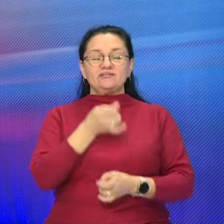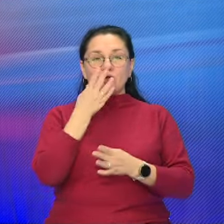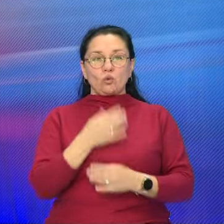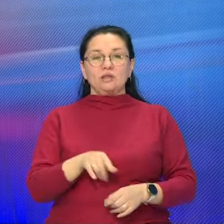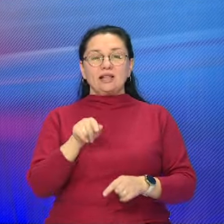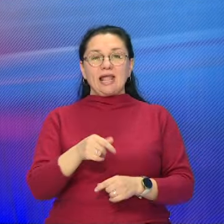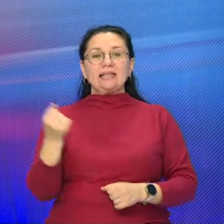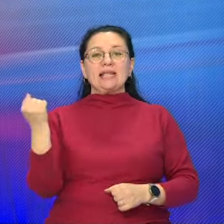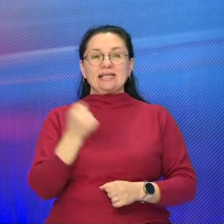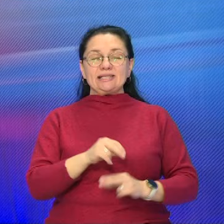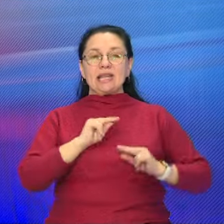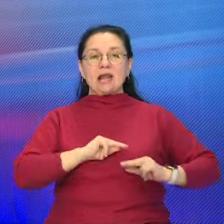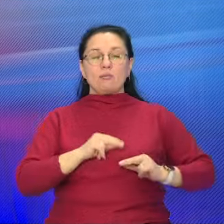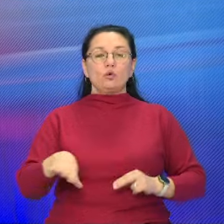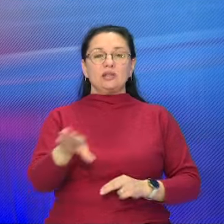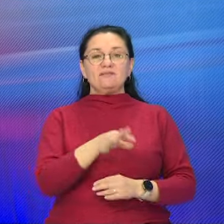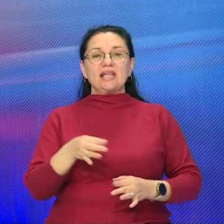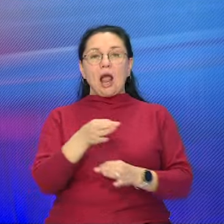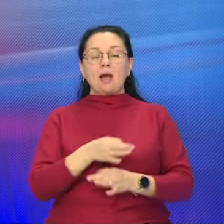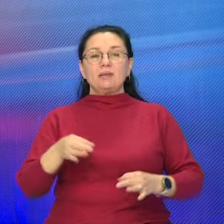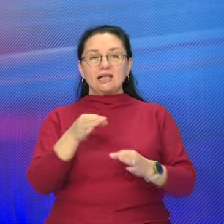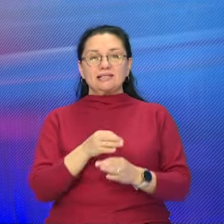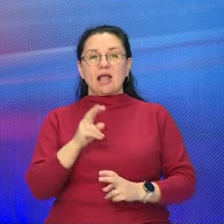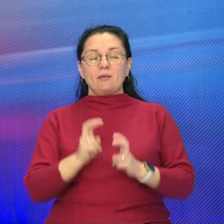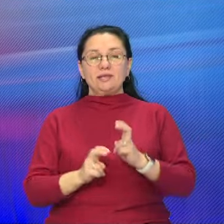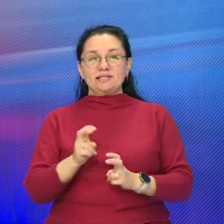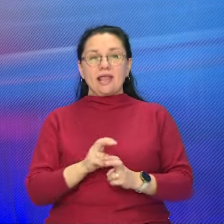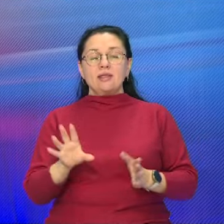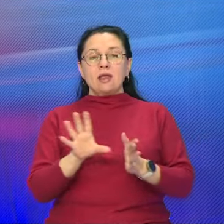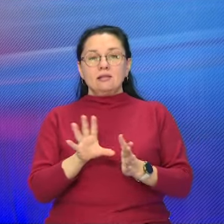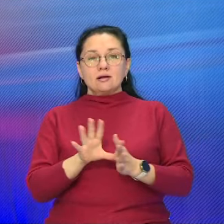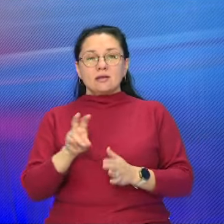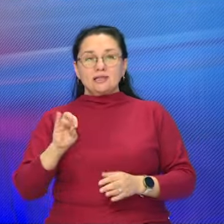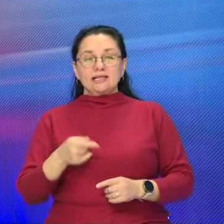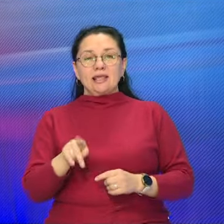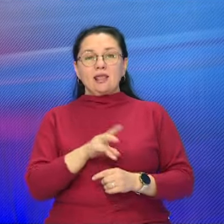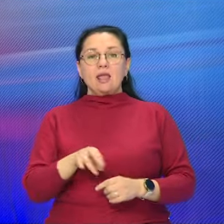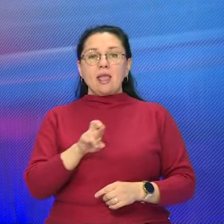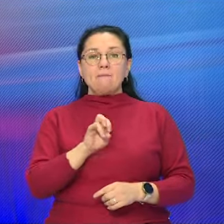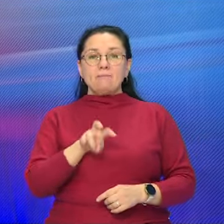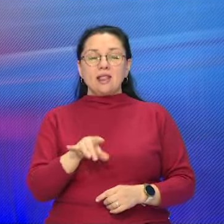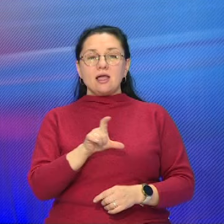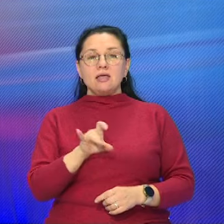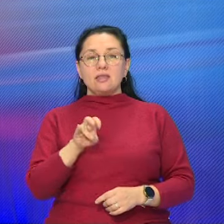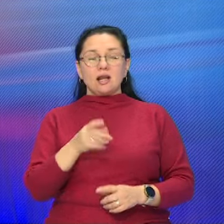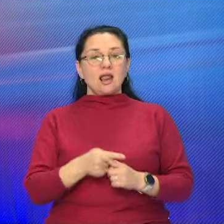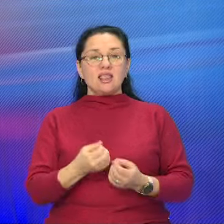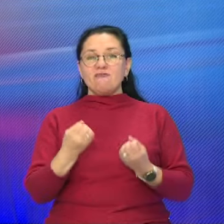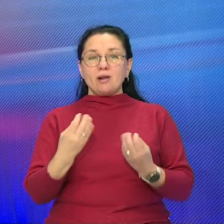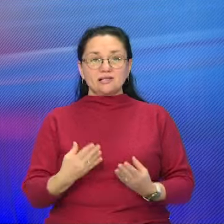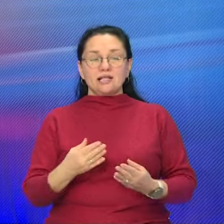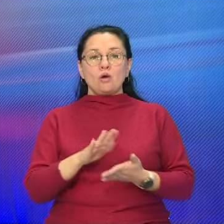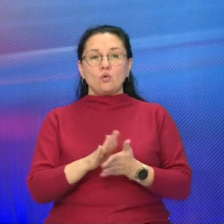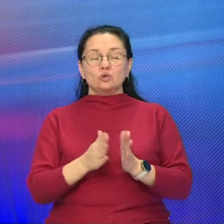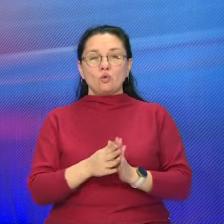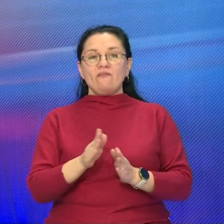Тягом тыдня супрацовники усіх областных вытворчих объединений энергетики, а так само Белэнерго, у непростых умовах вырашали,